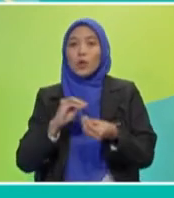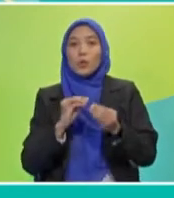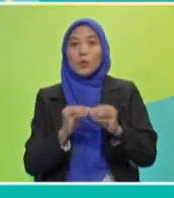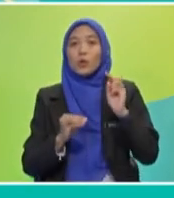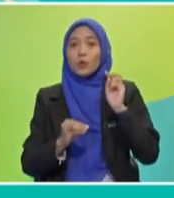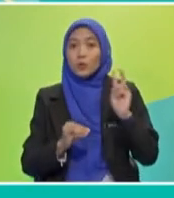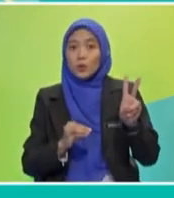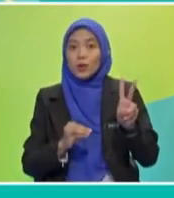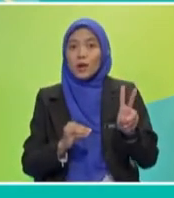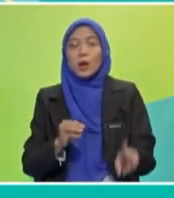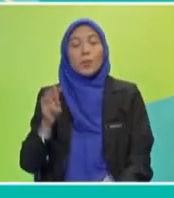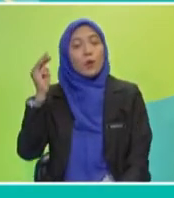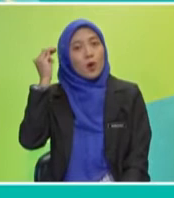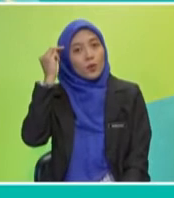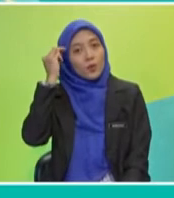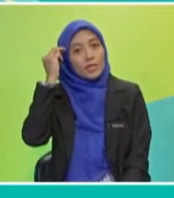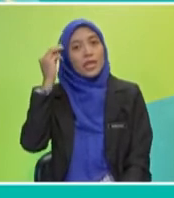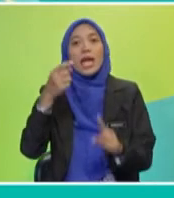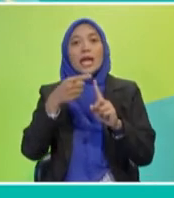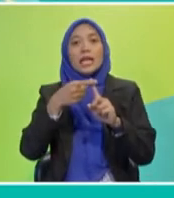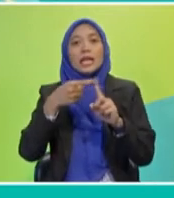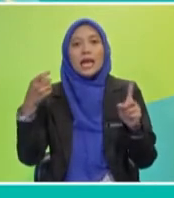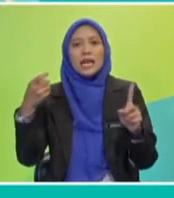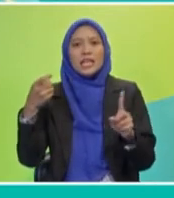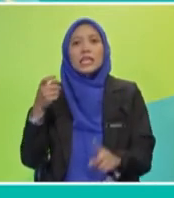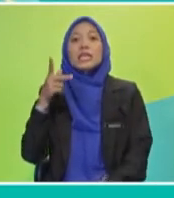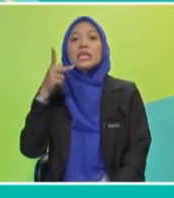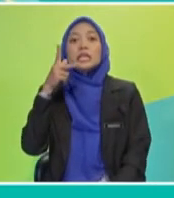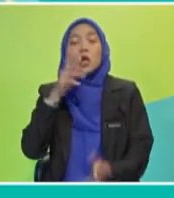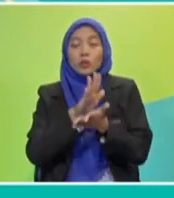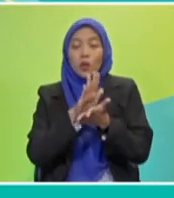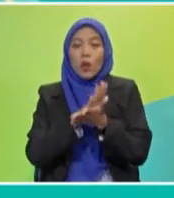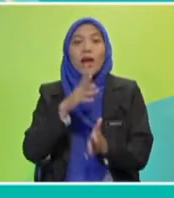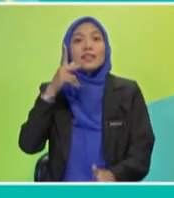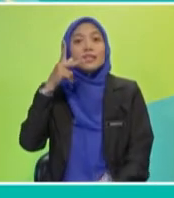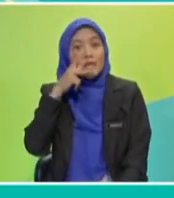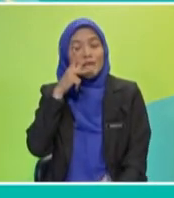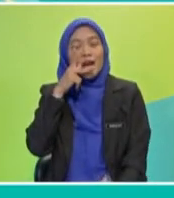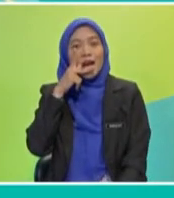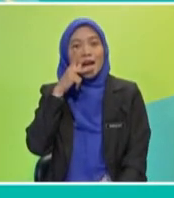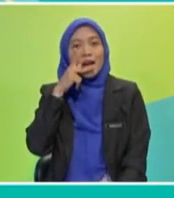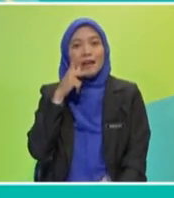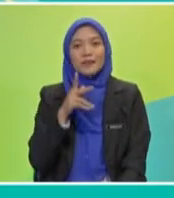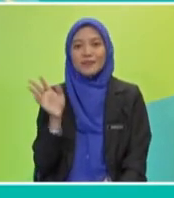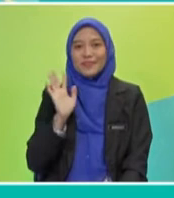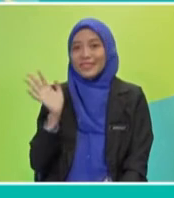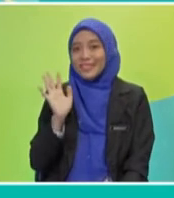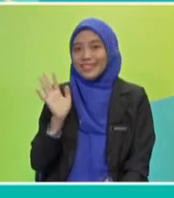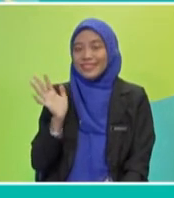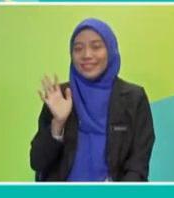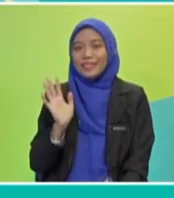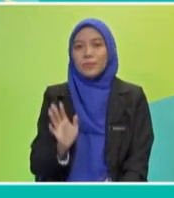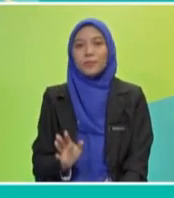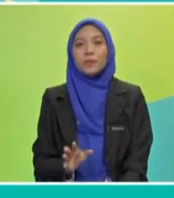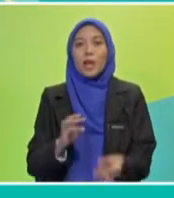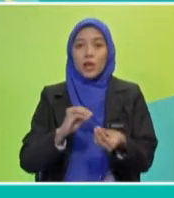adik Ahmad Muawis dari SK Tualang Kedah Darul Aman. Kedah. Hai adik Muawis. Dan